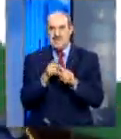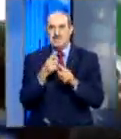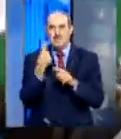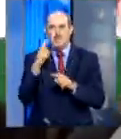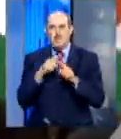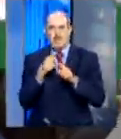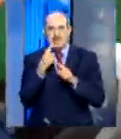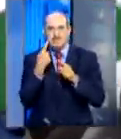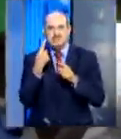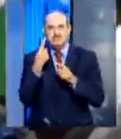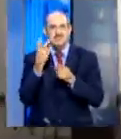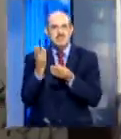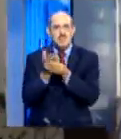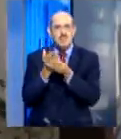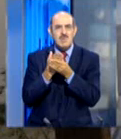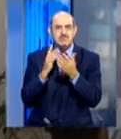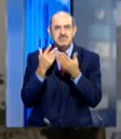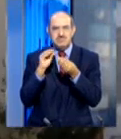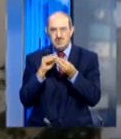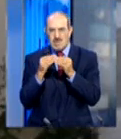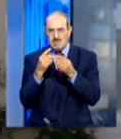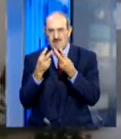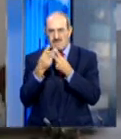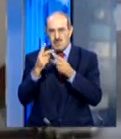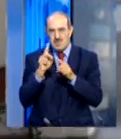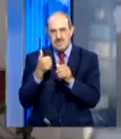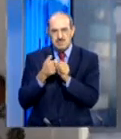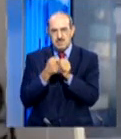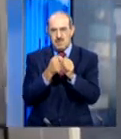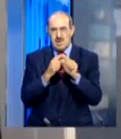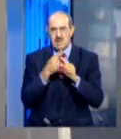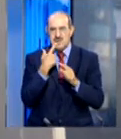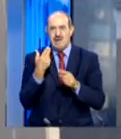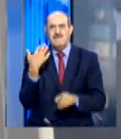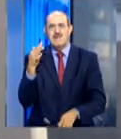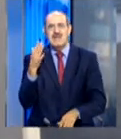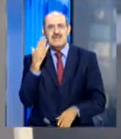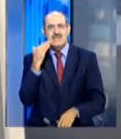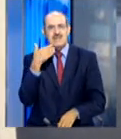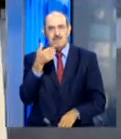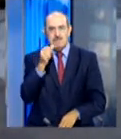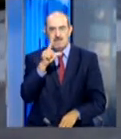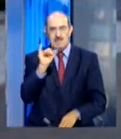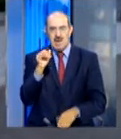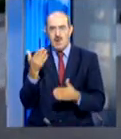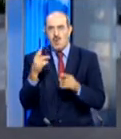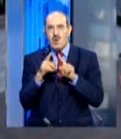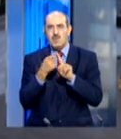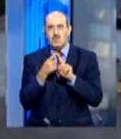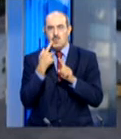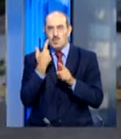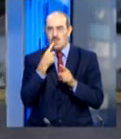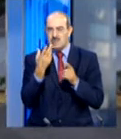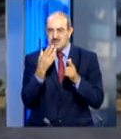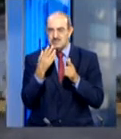على الأزمات في دول الجوار من خلال مرافقة الدول الشقيقة وعلى رأسها مالي من خلال اتفاق السلم